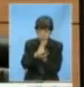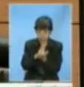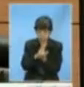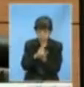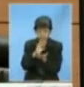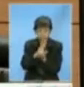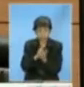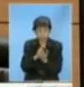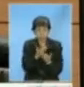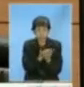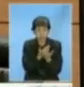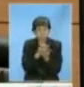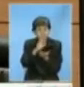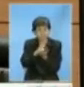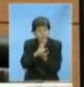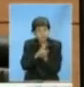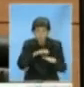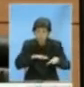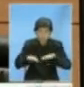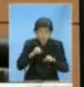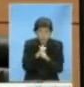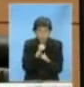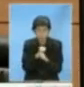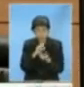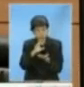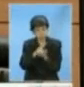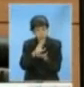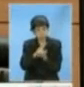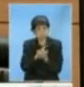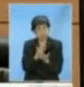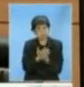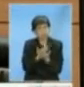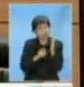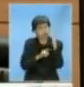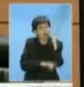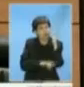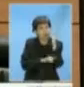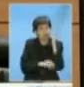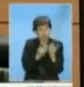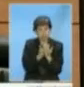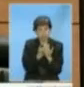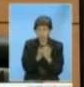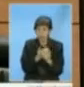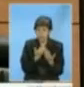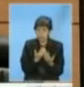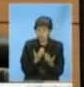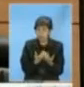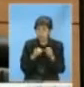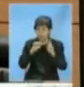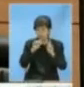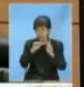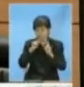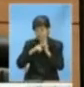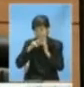เพราะท่านใช้งบประมาณในการเข้าไปดำเนินการแทรกแซงราคายางพารา 2แสนกว่าตันใช้เงินไป